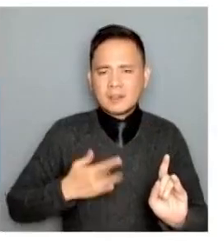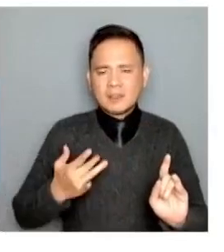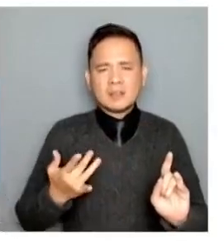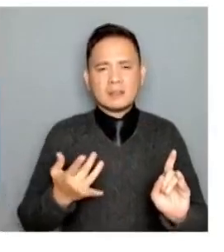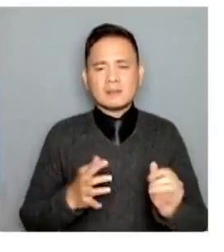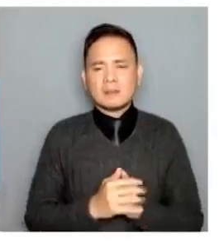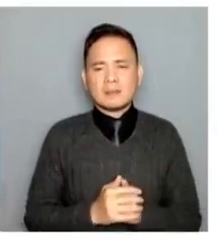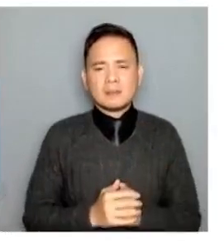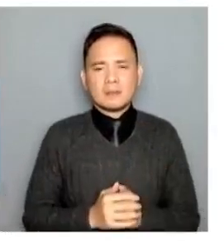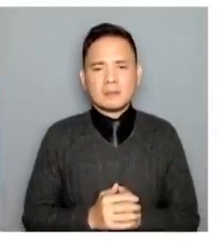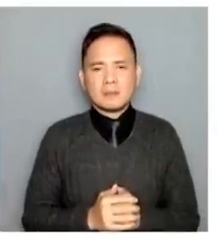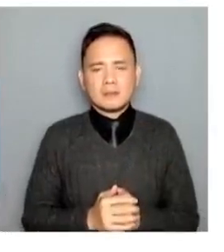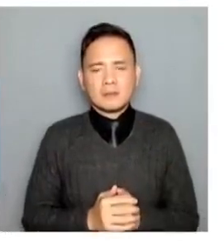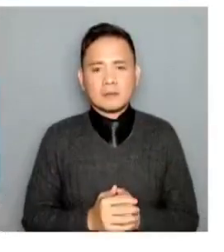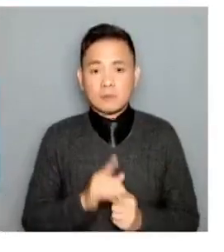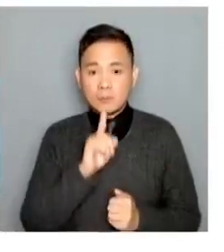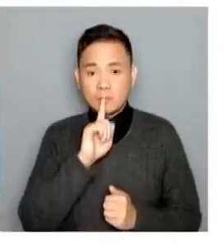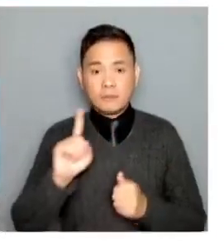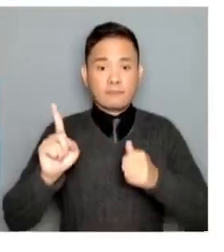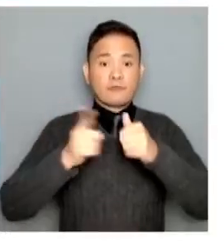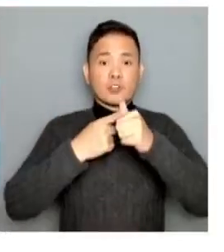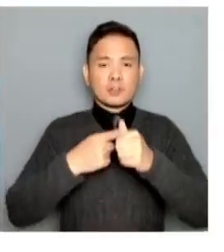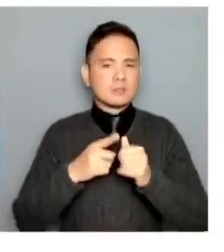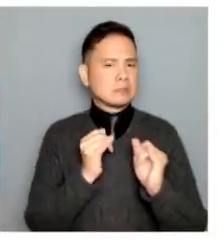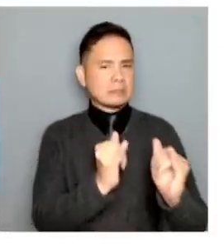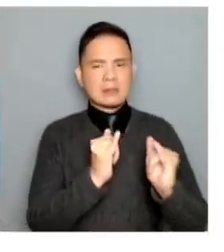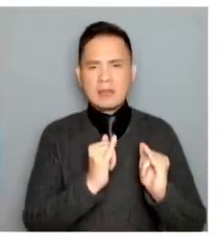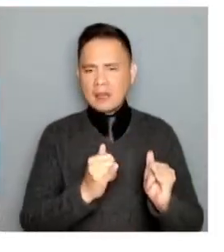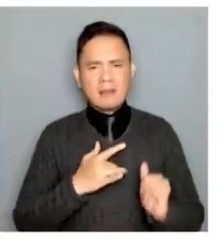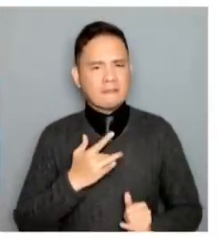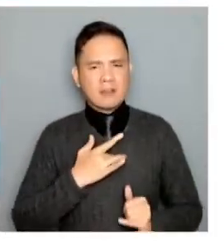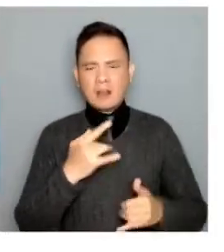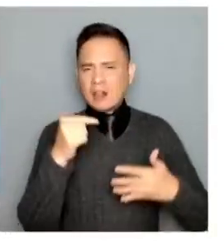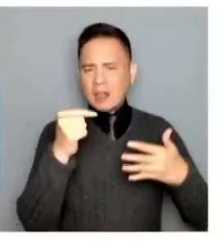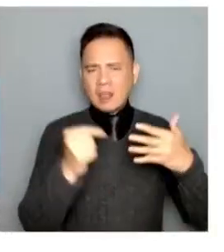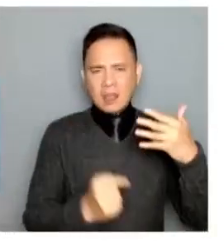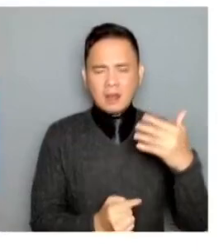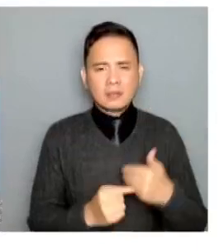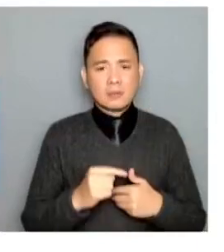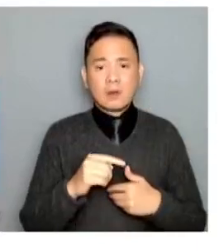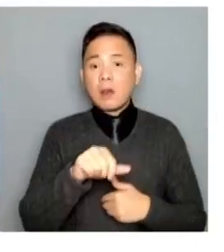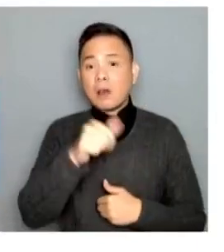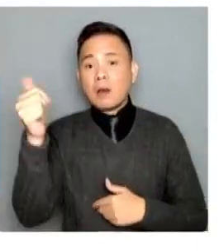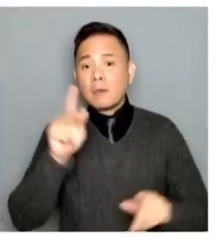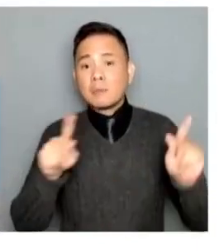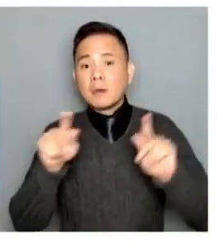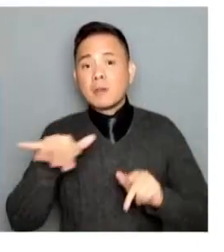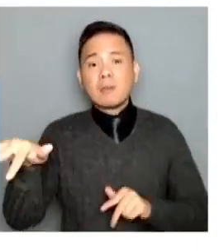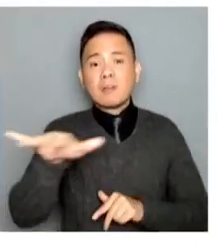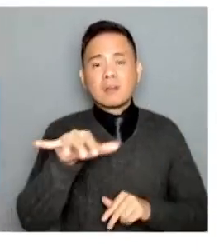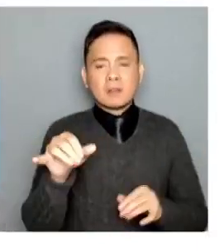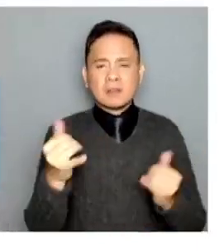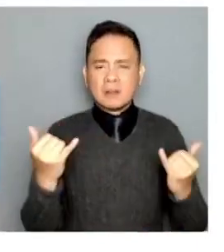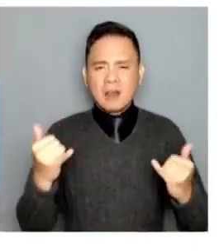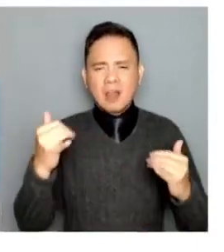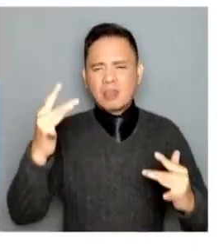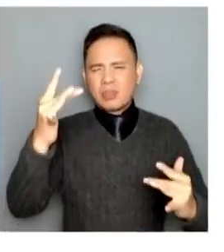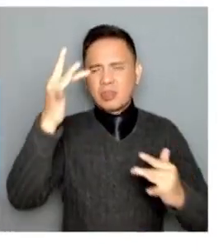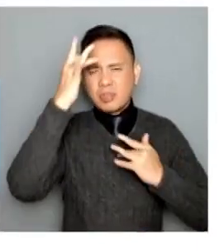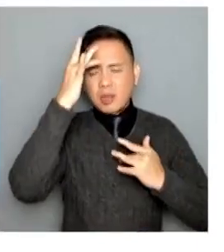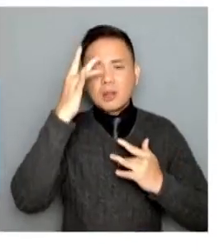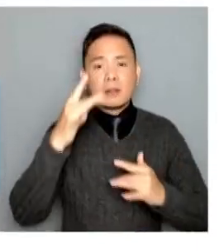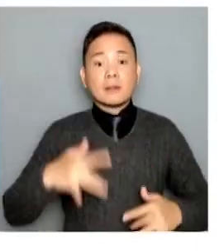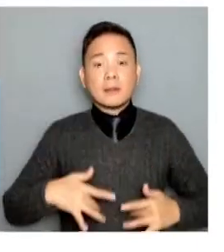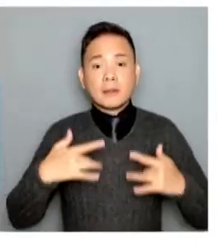kami kasi nung una yun din yung nararamdaman ko. So ngayon yun yung nararamdaman ng lahat ng nararamdaman ng mga malapit sa shoreline.